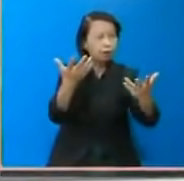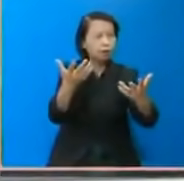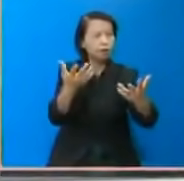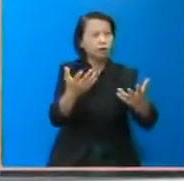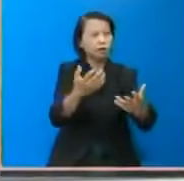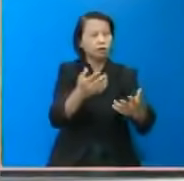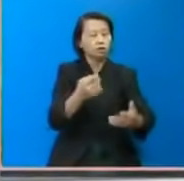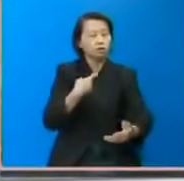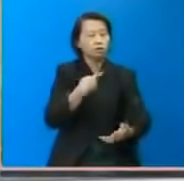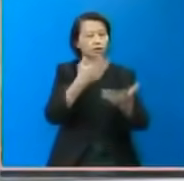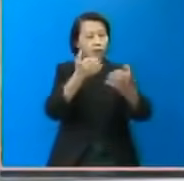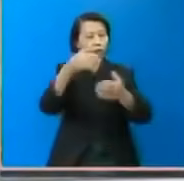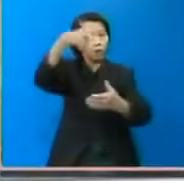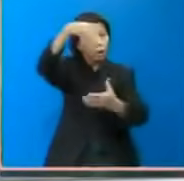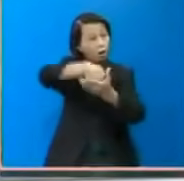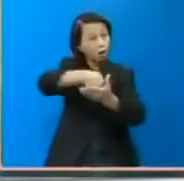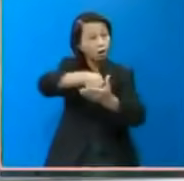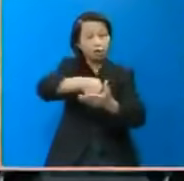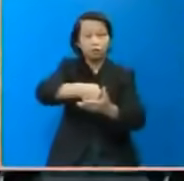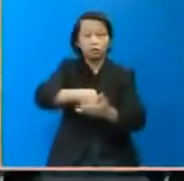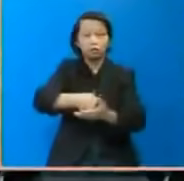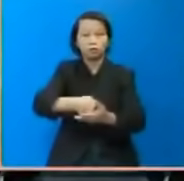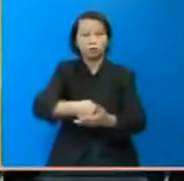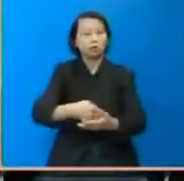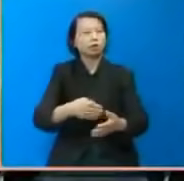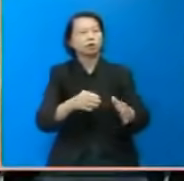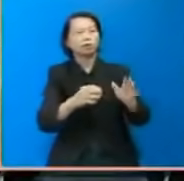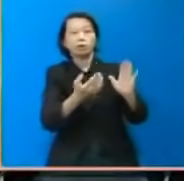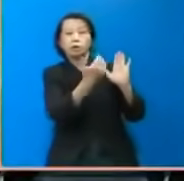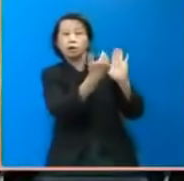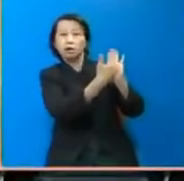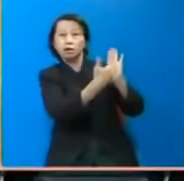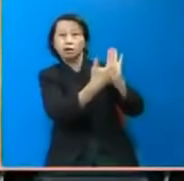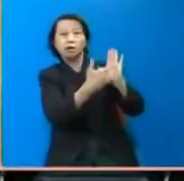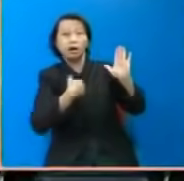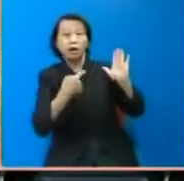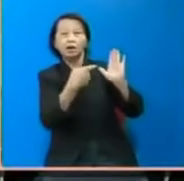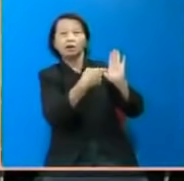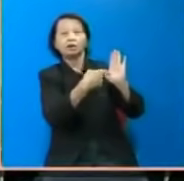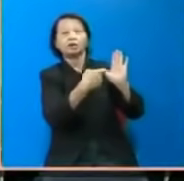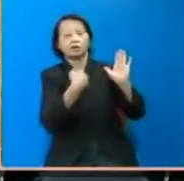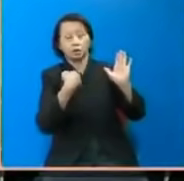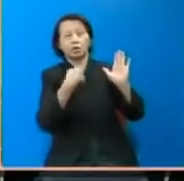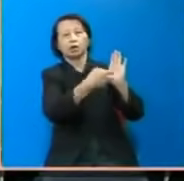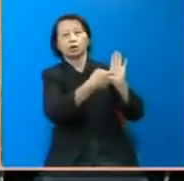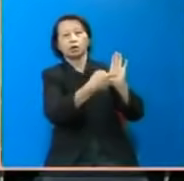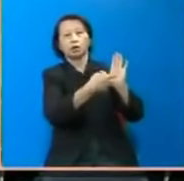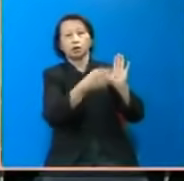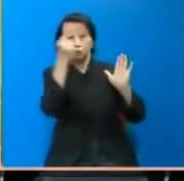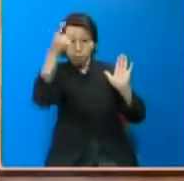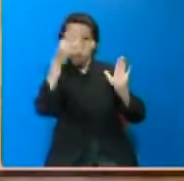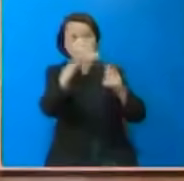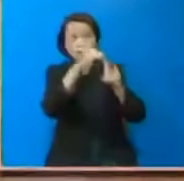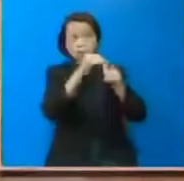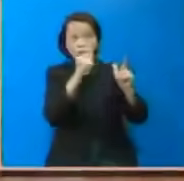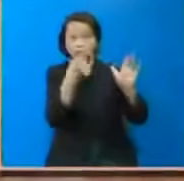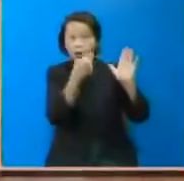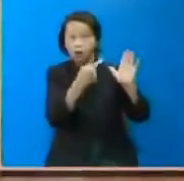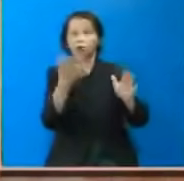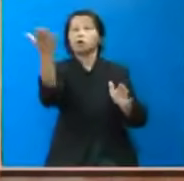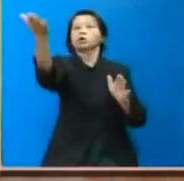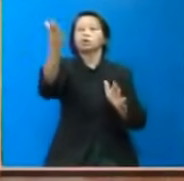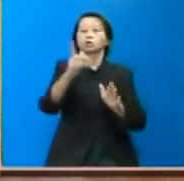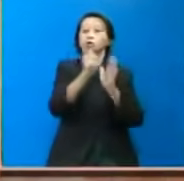Kita nak undi. Kenapa tidak boleh? Standing orders cannot supersede constitution. You understand or not? What kind of lawyer